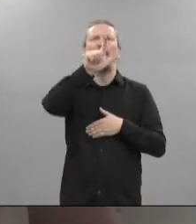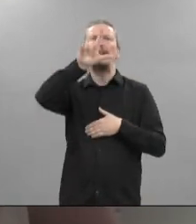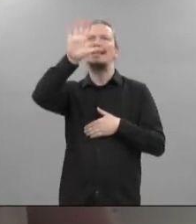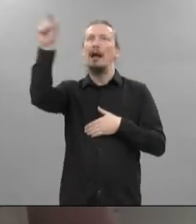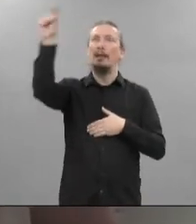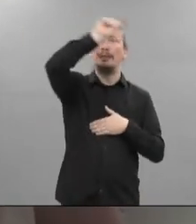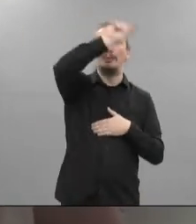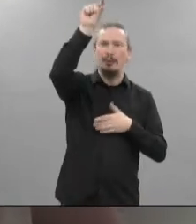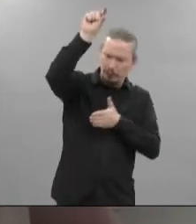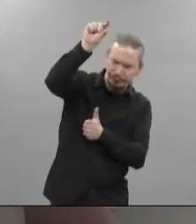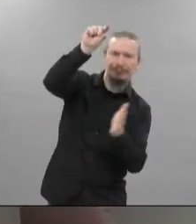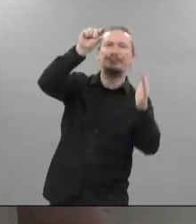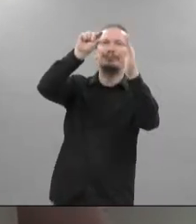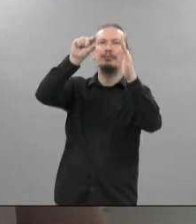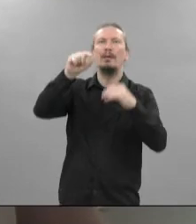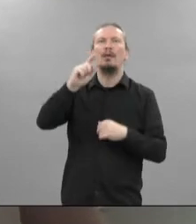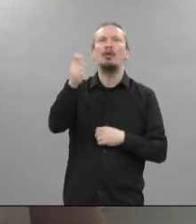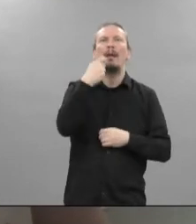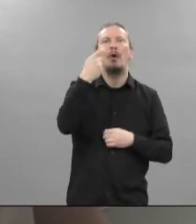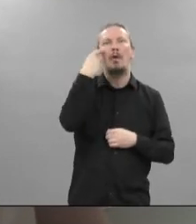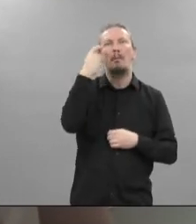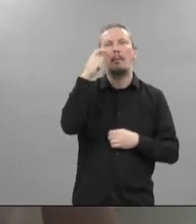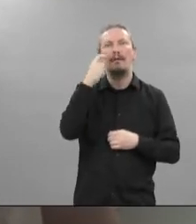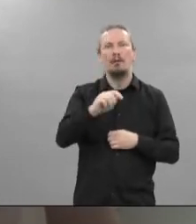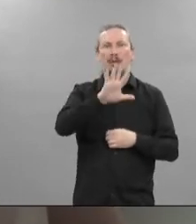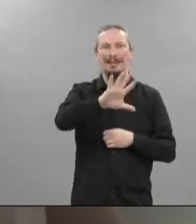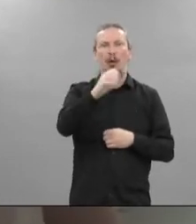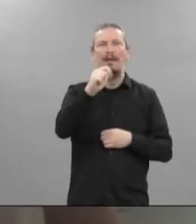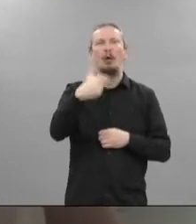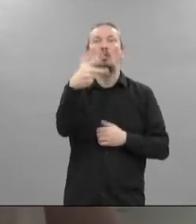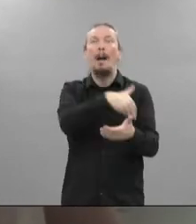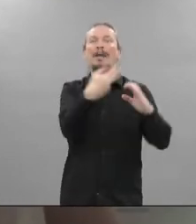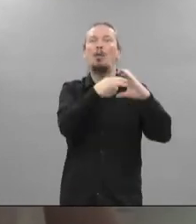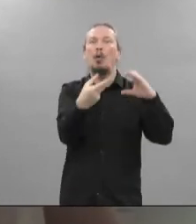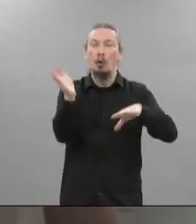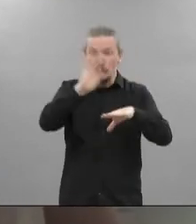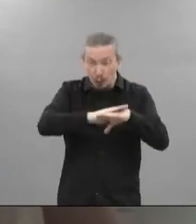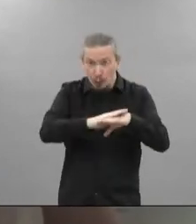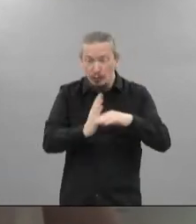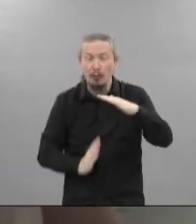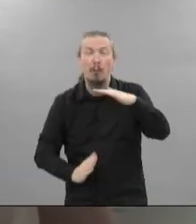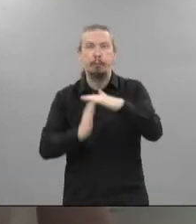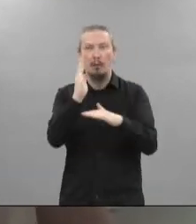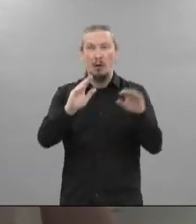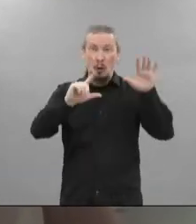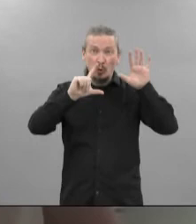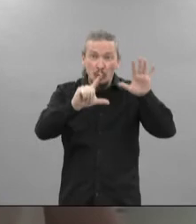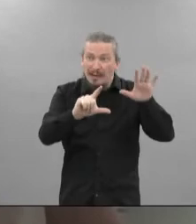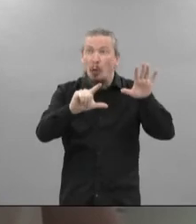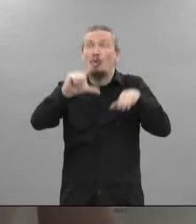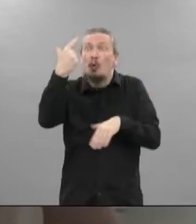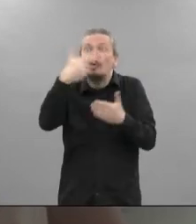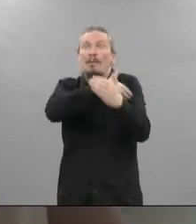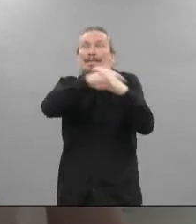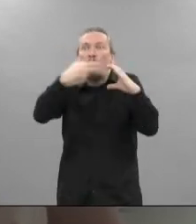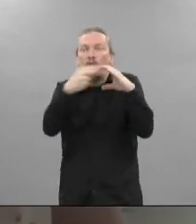Lino. Initialement prévu à 51,3 millions d'euros, le coût du projet dépasse aujourd'hui environ 72